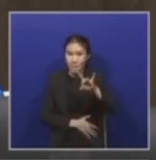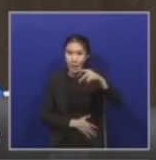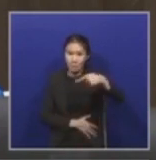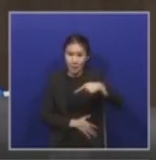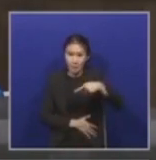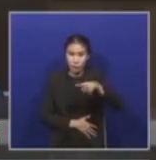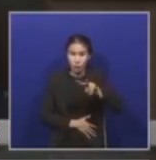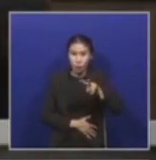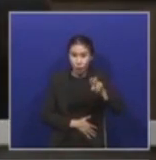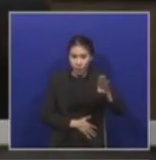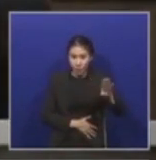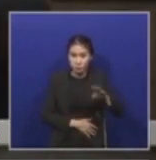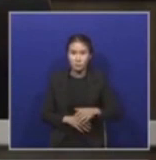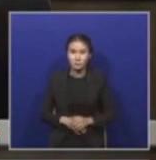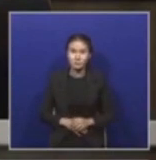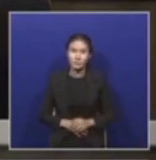8,200 บาท